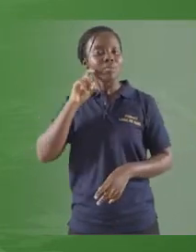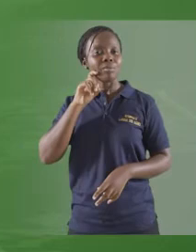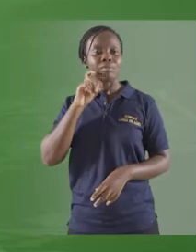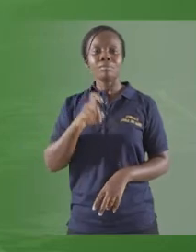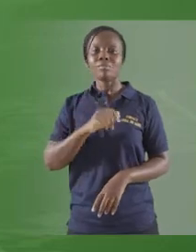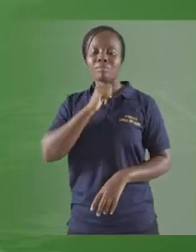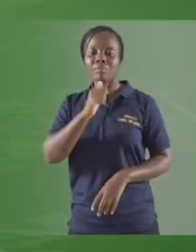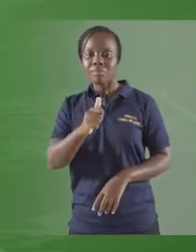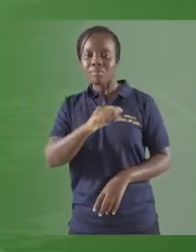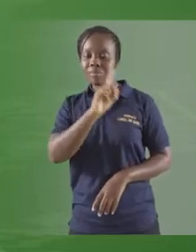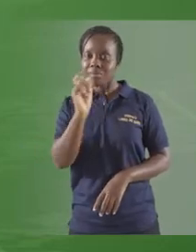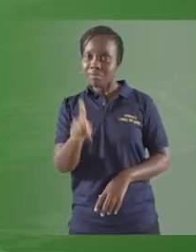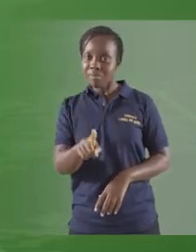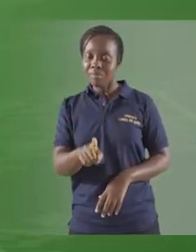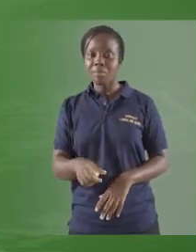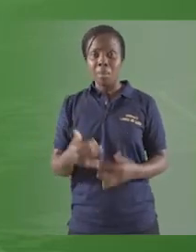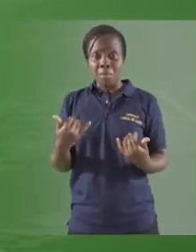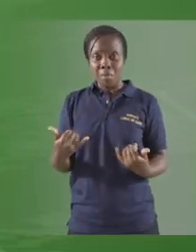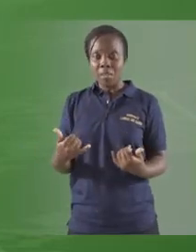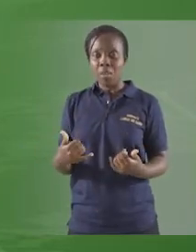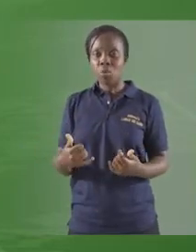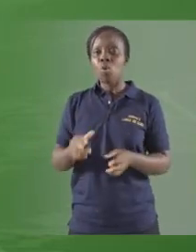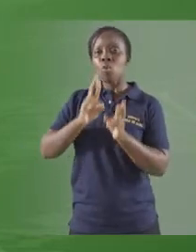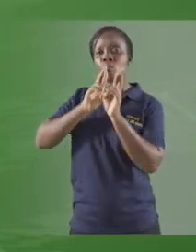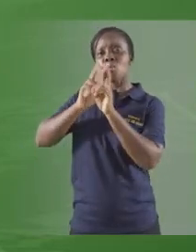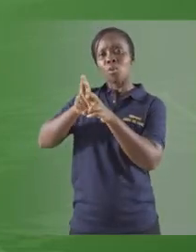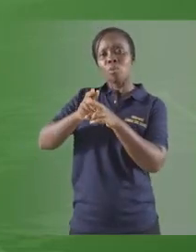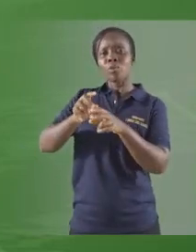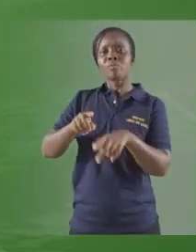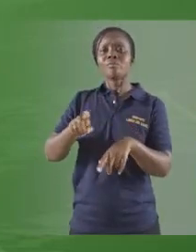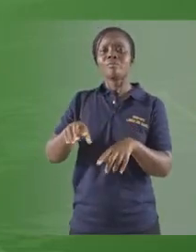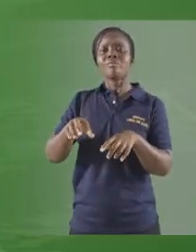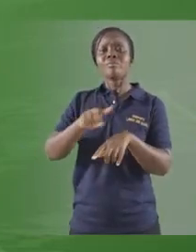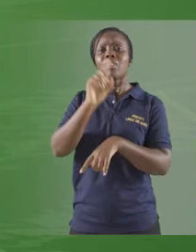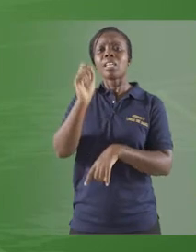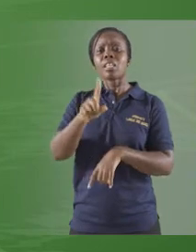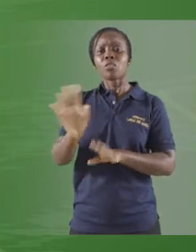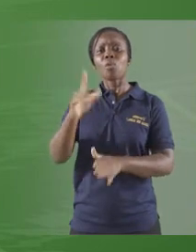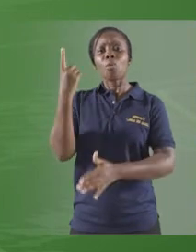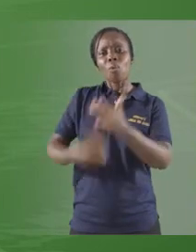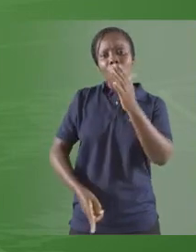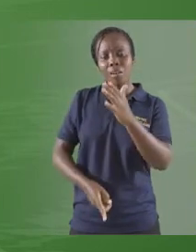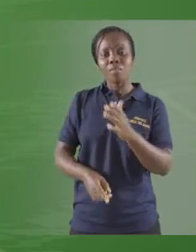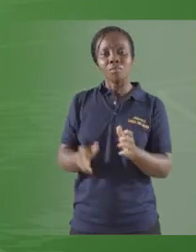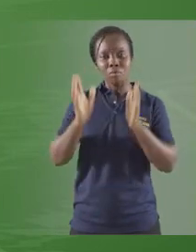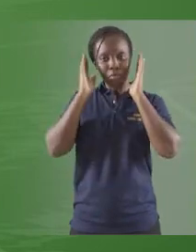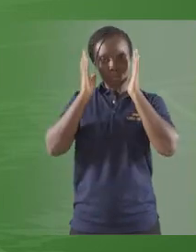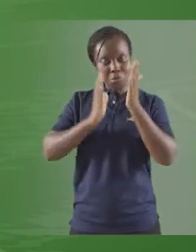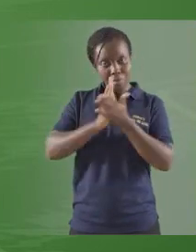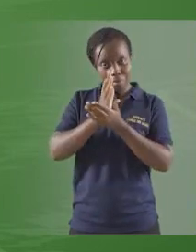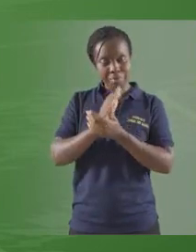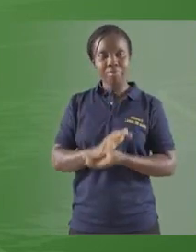quelle activité allons-nous mener pour pouvoir répondre à cette question? Nous allons faire une